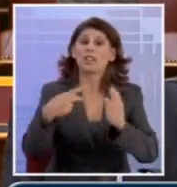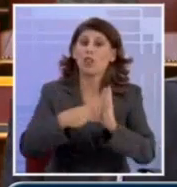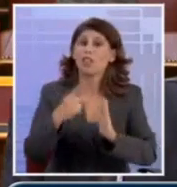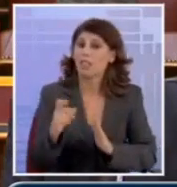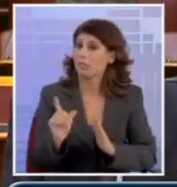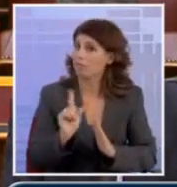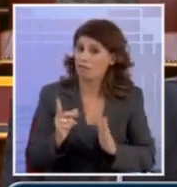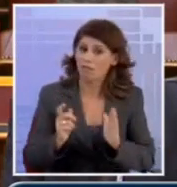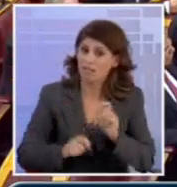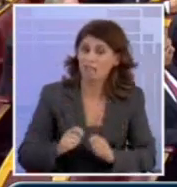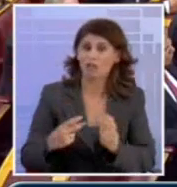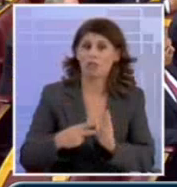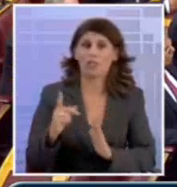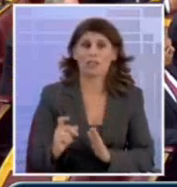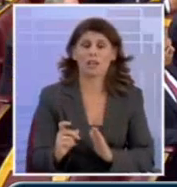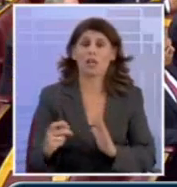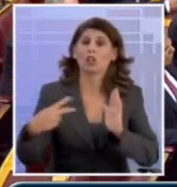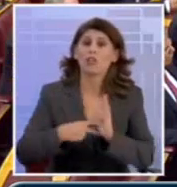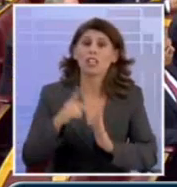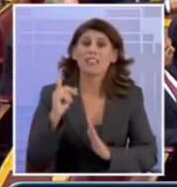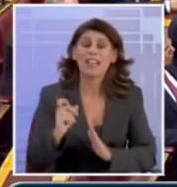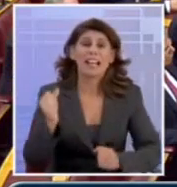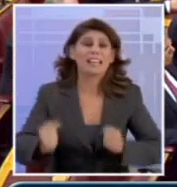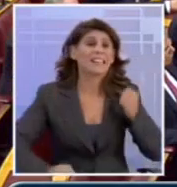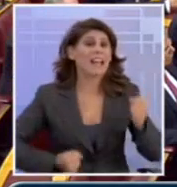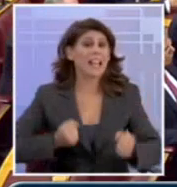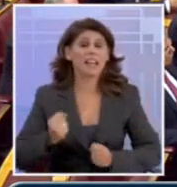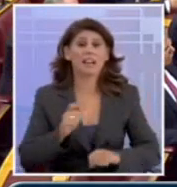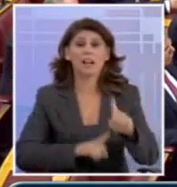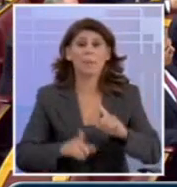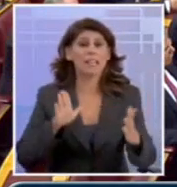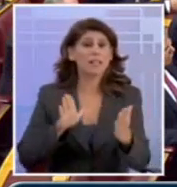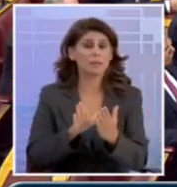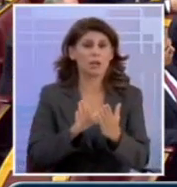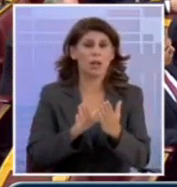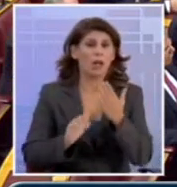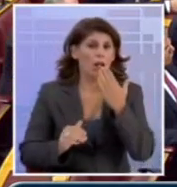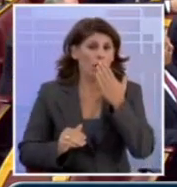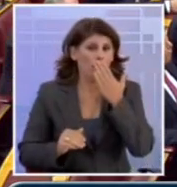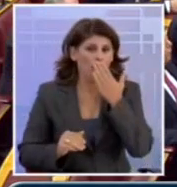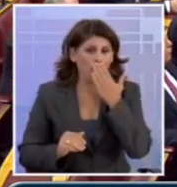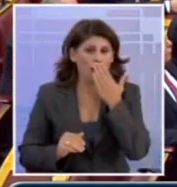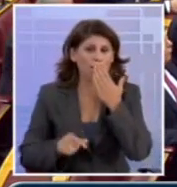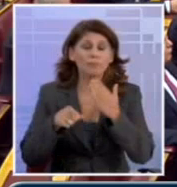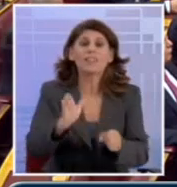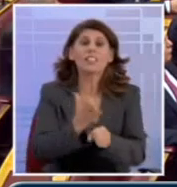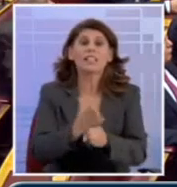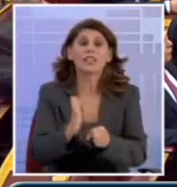το 2010. Το 2010 τρέχαν κάποιοι να αντιμετωπίσουν τον όλεθρο που